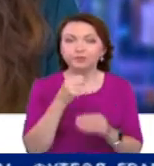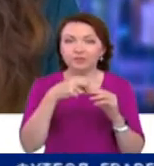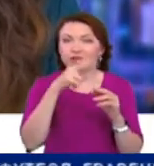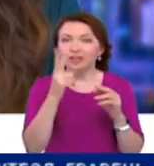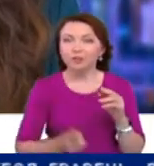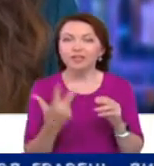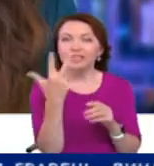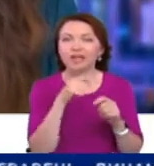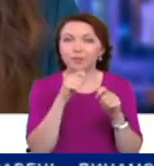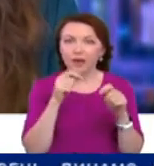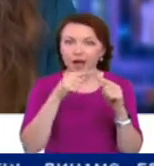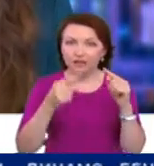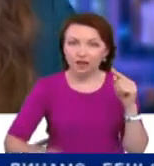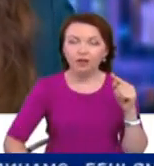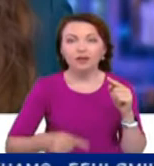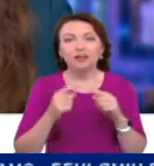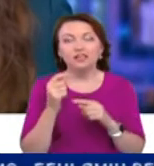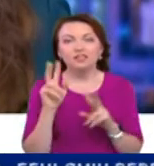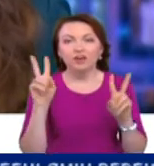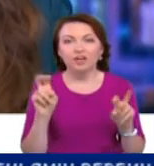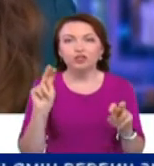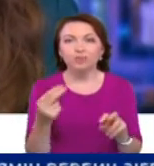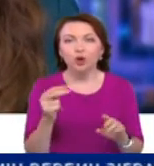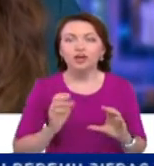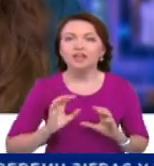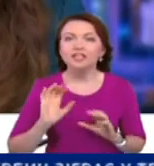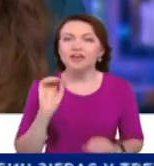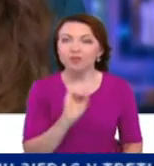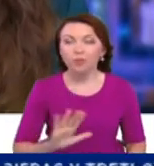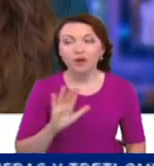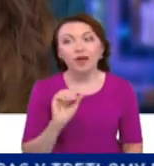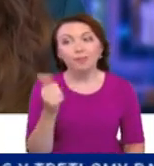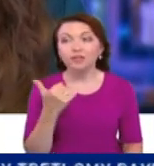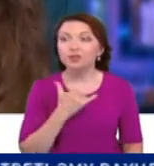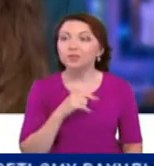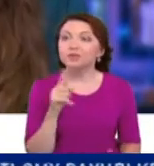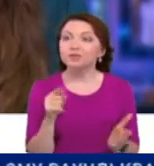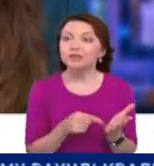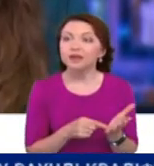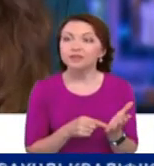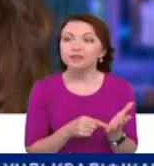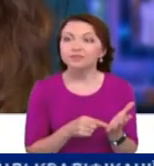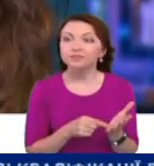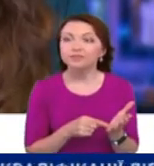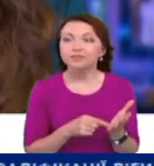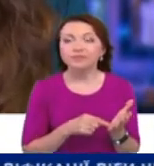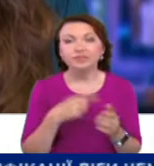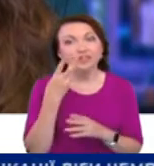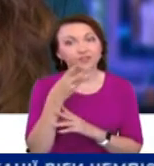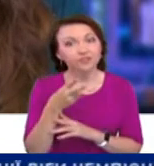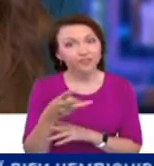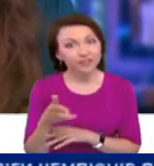метри звання чемпіонки Європи. І перше в мене питання, як то кажуть, є відеопитання, а в